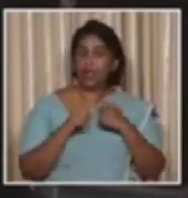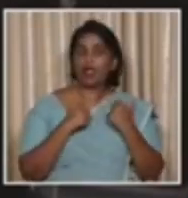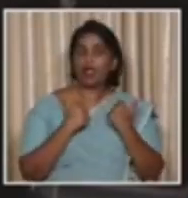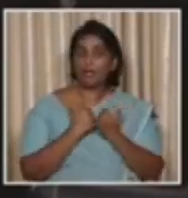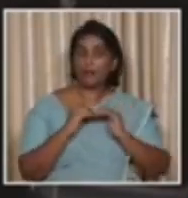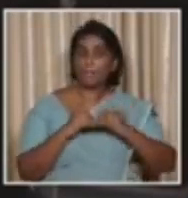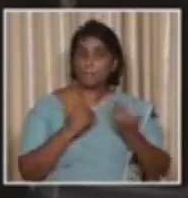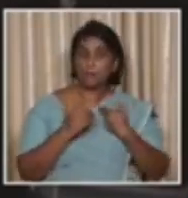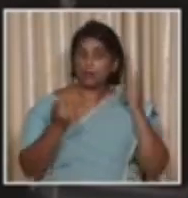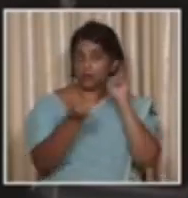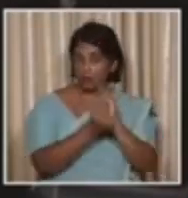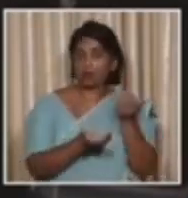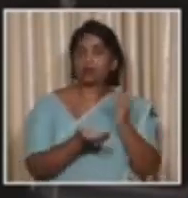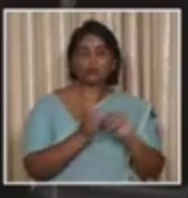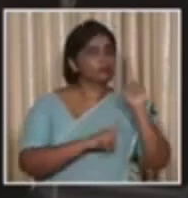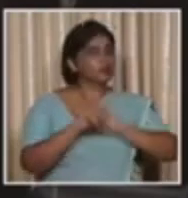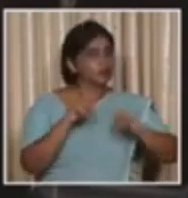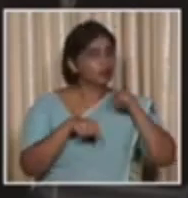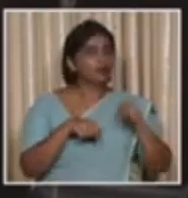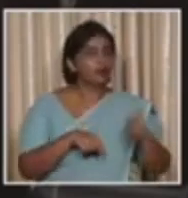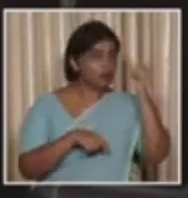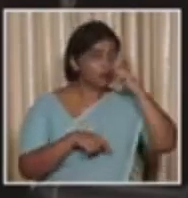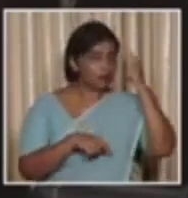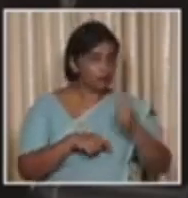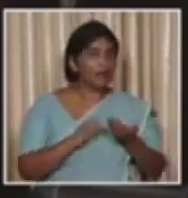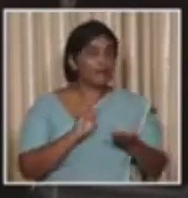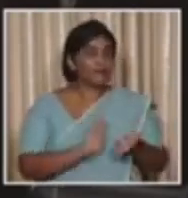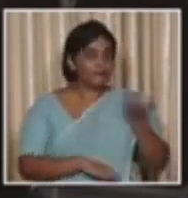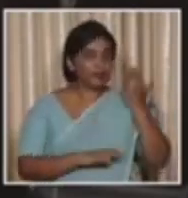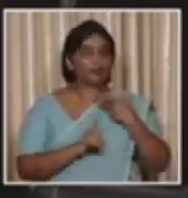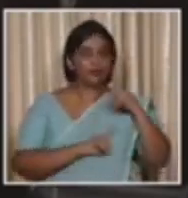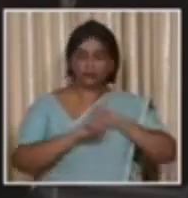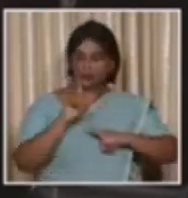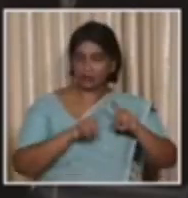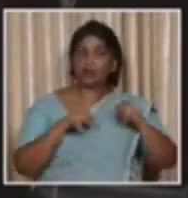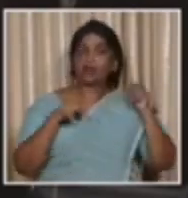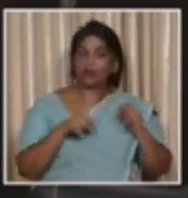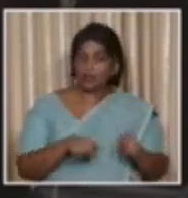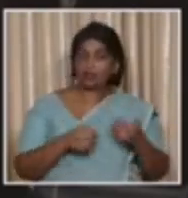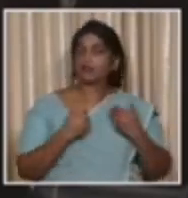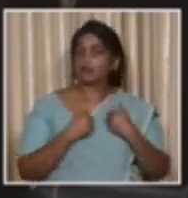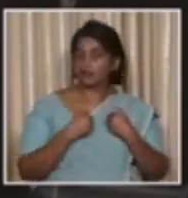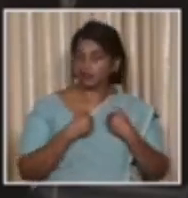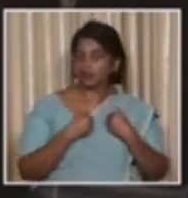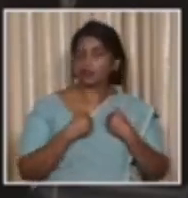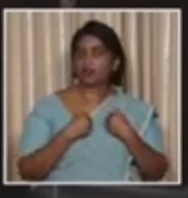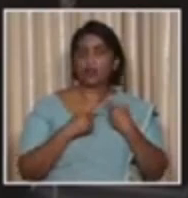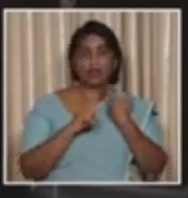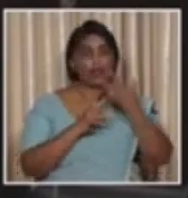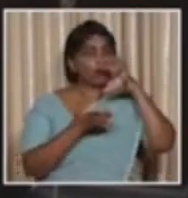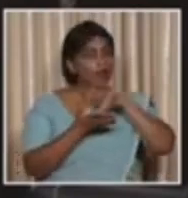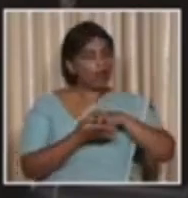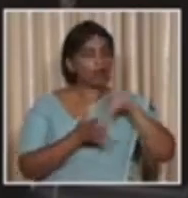මාසයෙන් පස්සේ නැවත හමු වෙලා සාකච්ඡා කරලා මේ පඩිය වැඩි කරගන්න කතා කරන්නේ. දැනට අපි තමයි මේ කලාපයේ